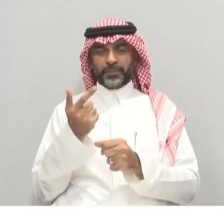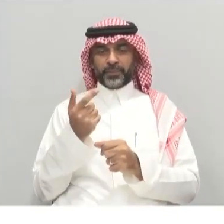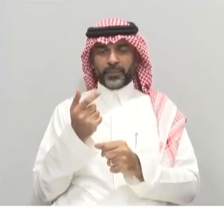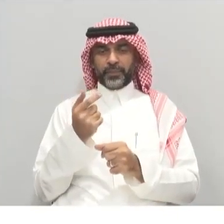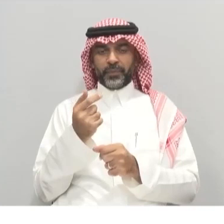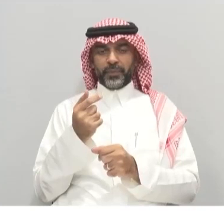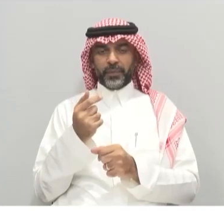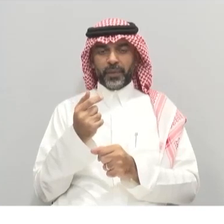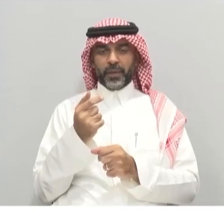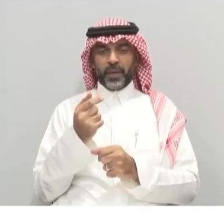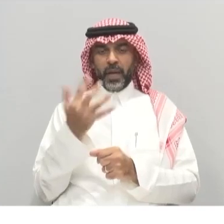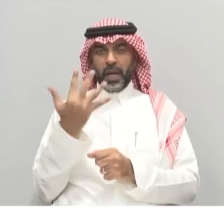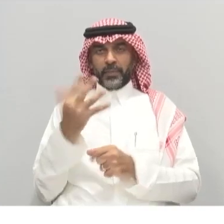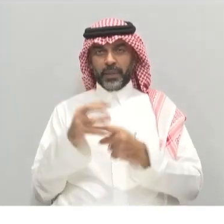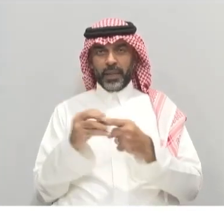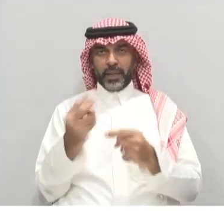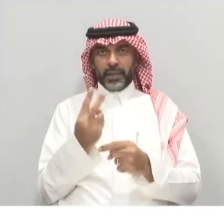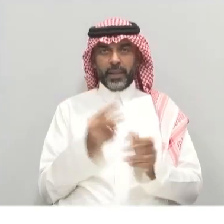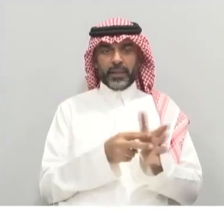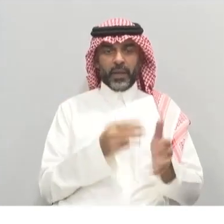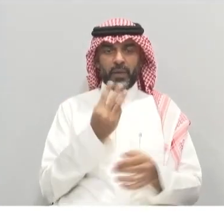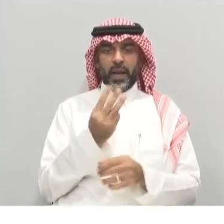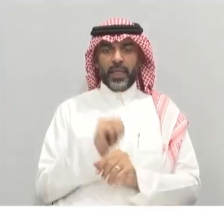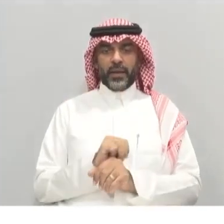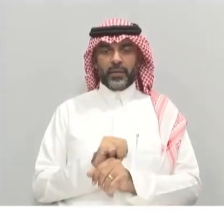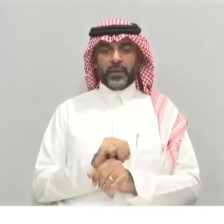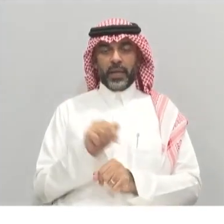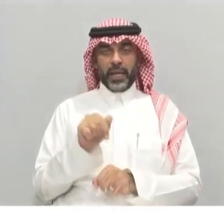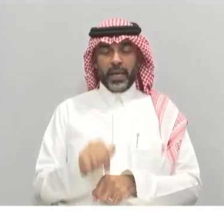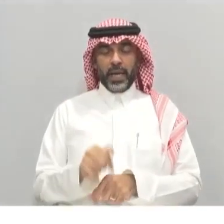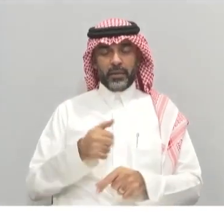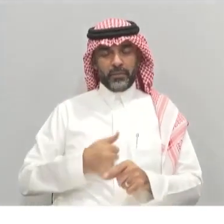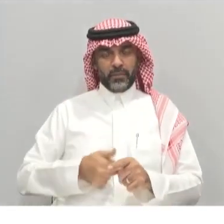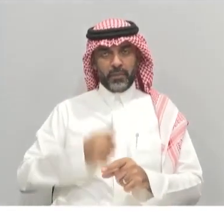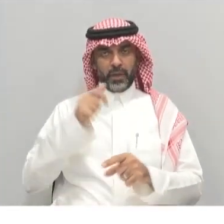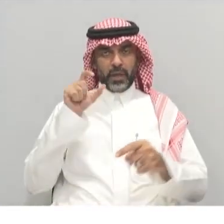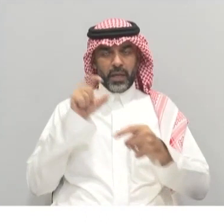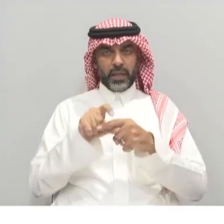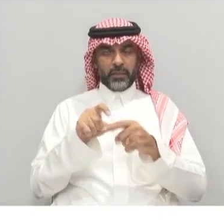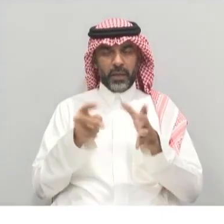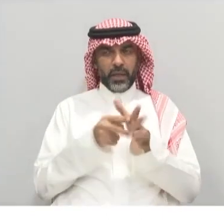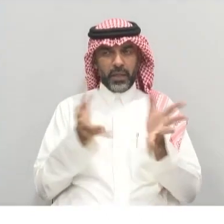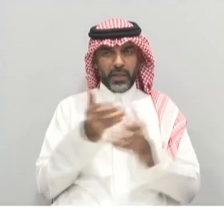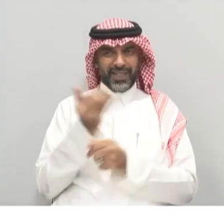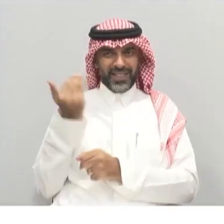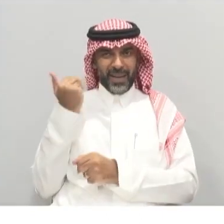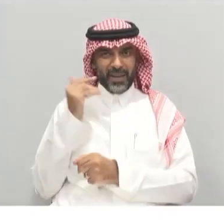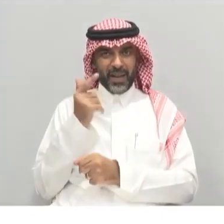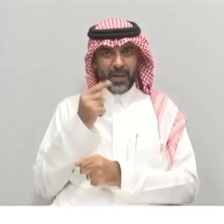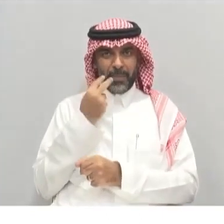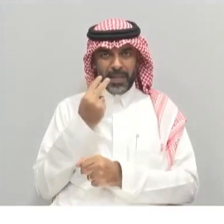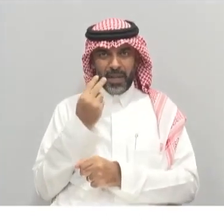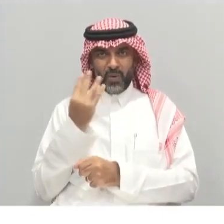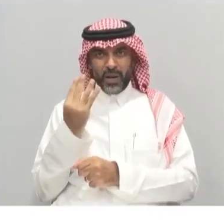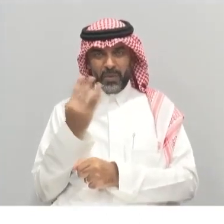ناقص اثنين اعطينا الناتج 3 يمكن الانقص قسمه النتيجه السابقه وهي